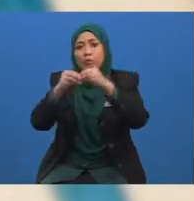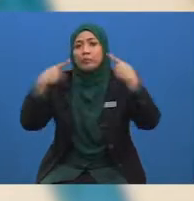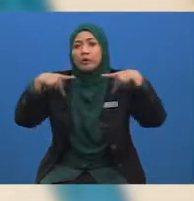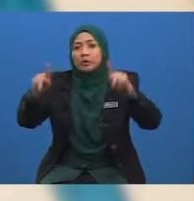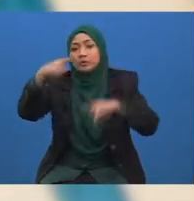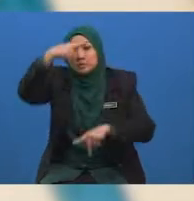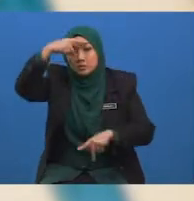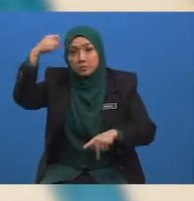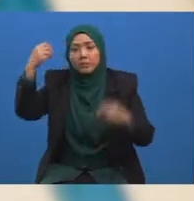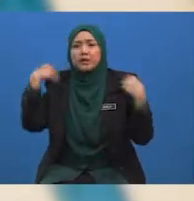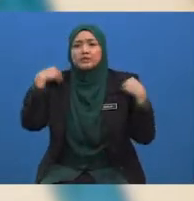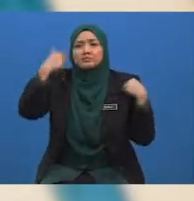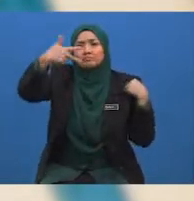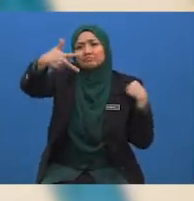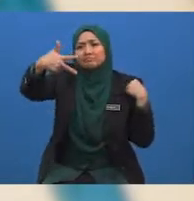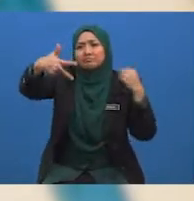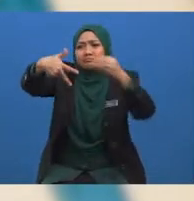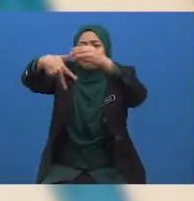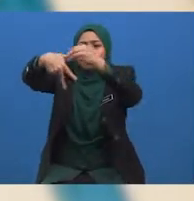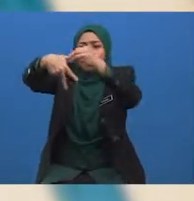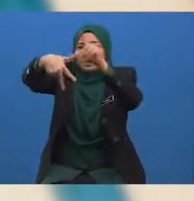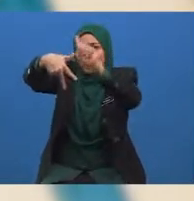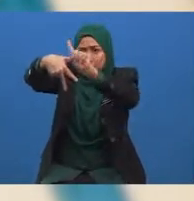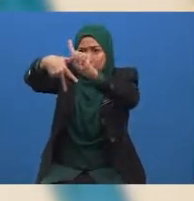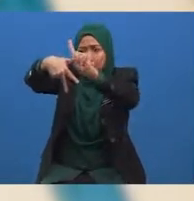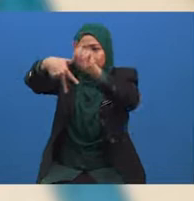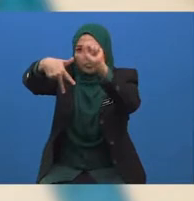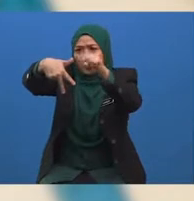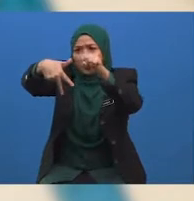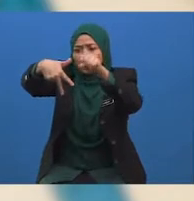mempunyai 3 pembahagi iaitu 1,